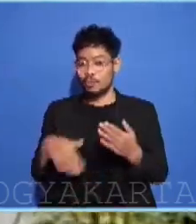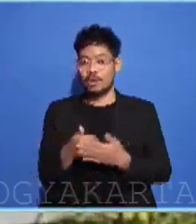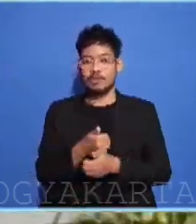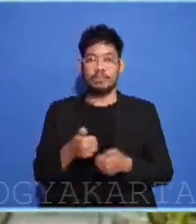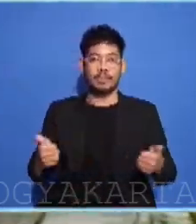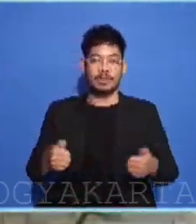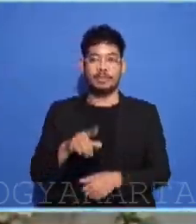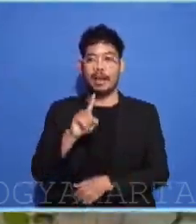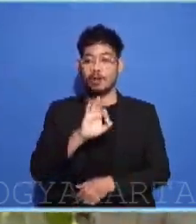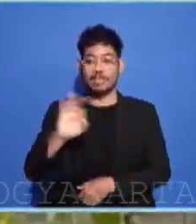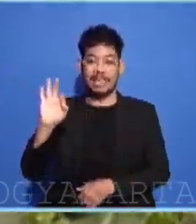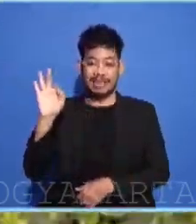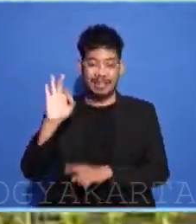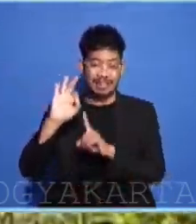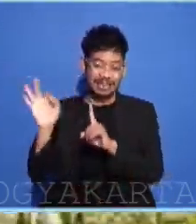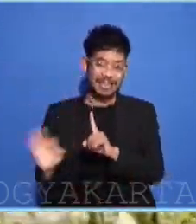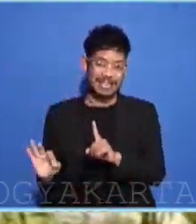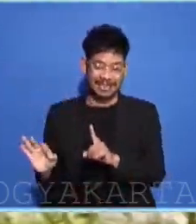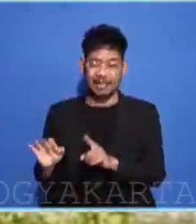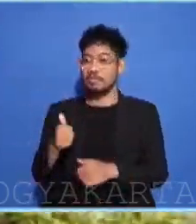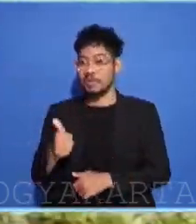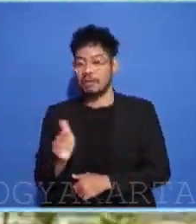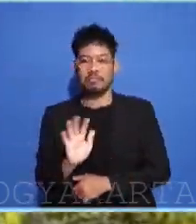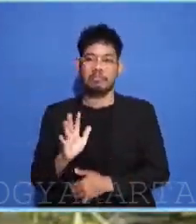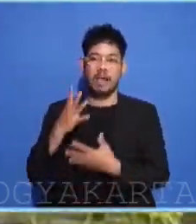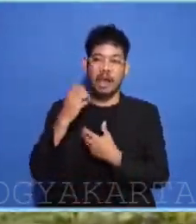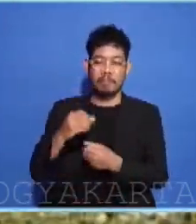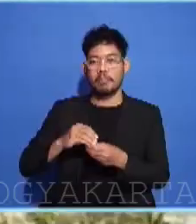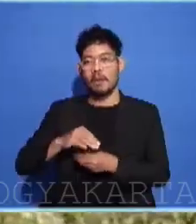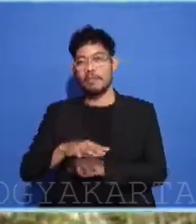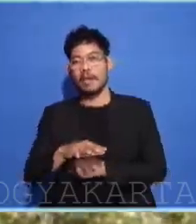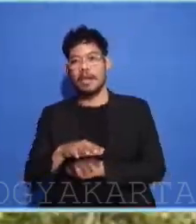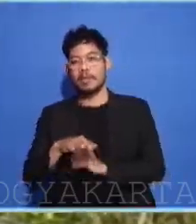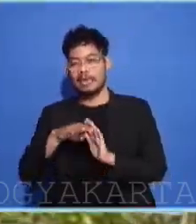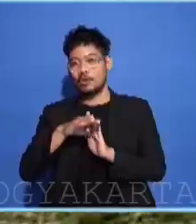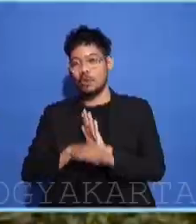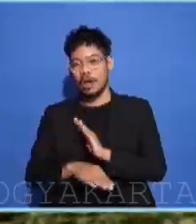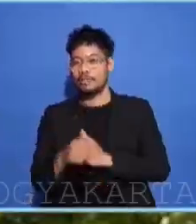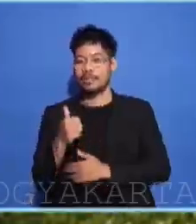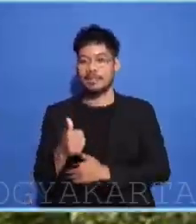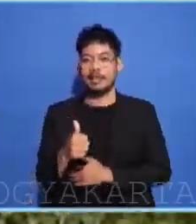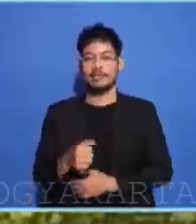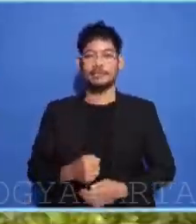setidaknya dampak kedua Penyakit ini bisa dikurangi demikian Muhammad Ridwan TVRI Yogyakarta melaporkan